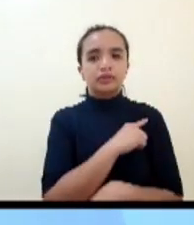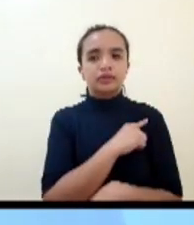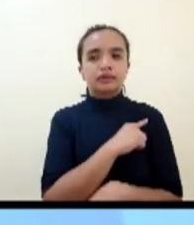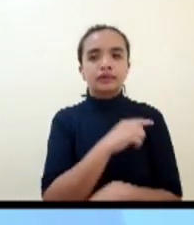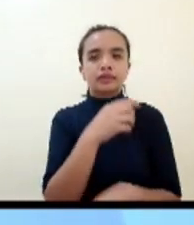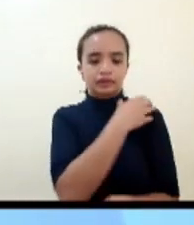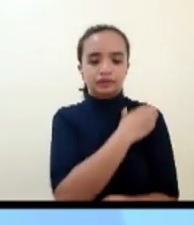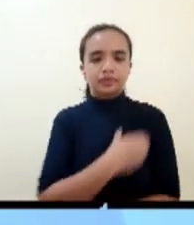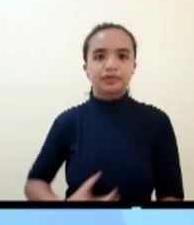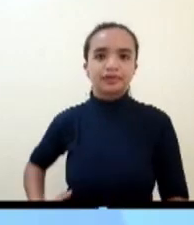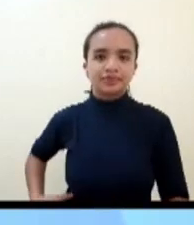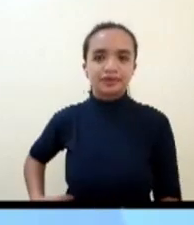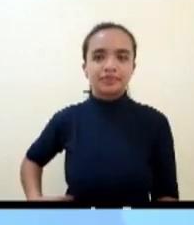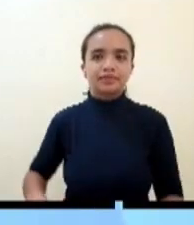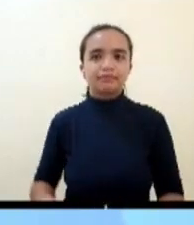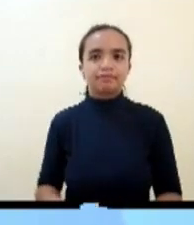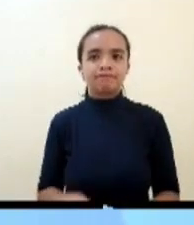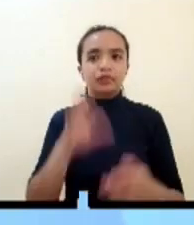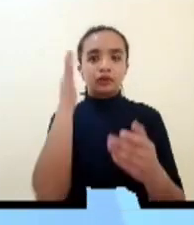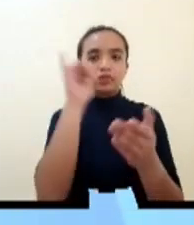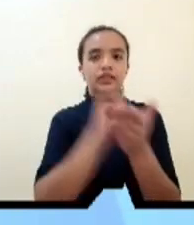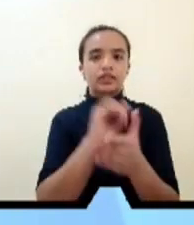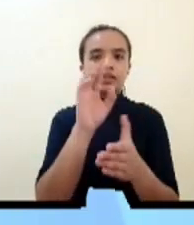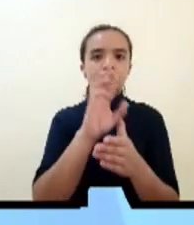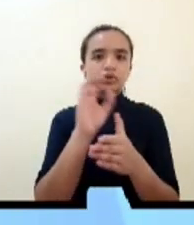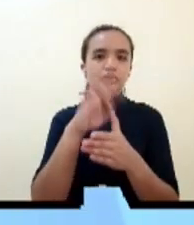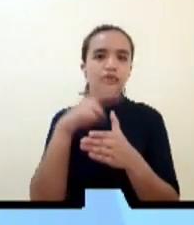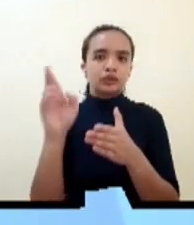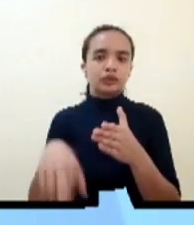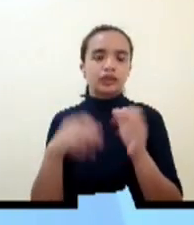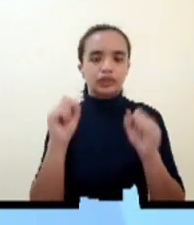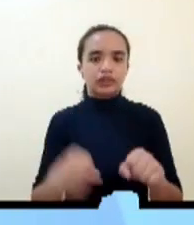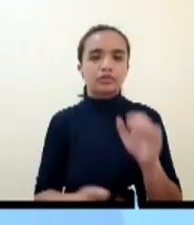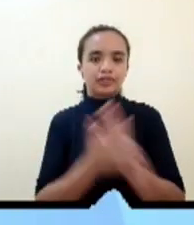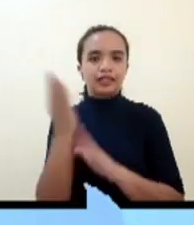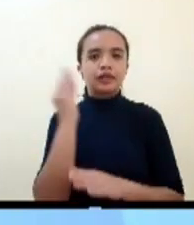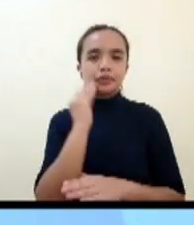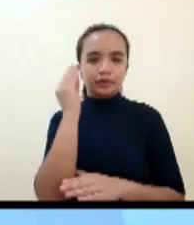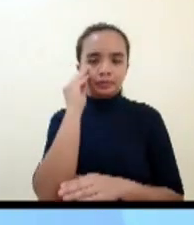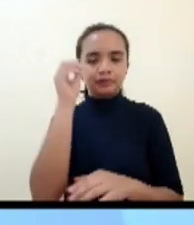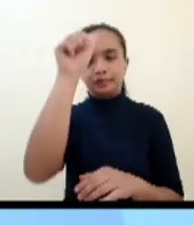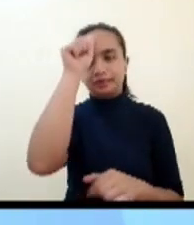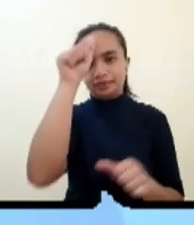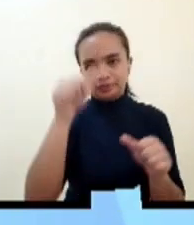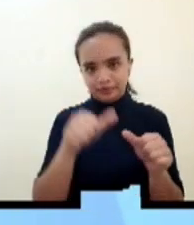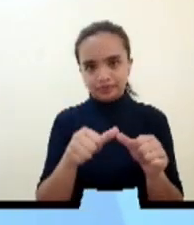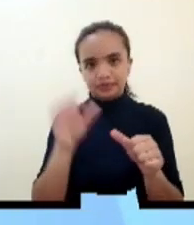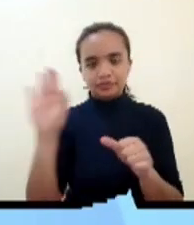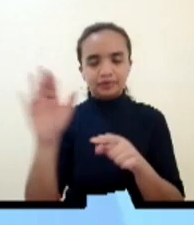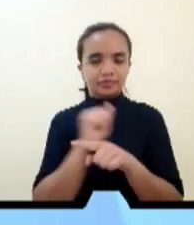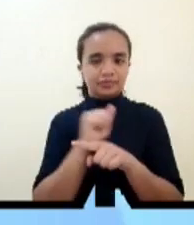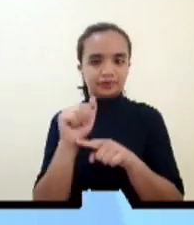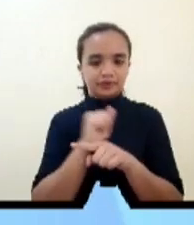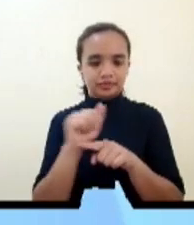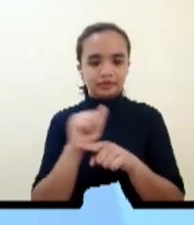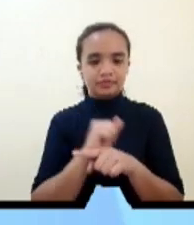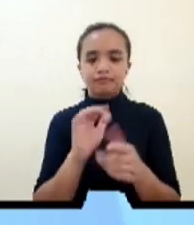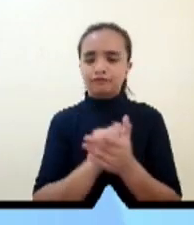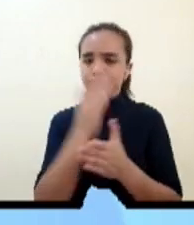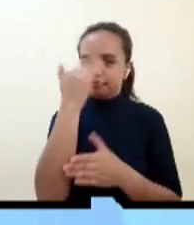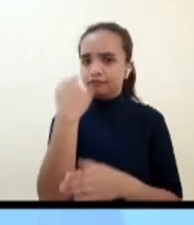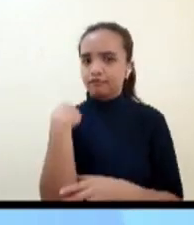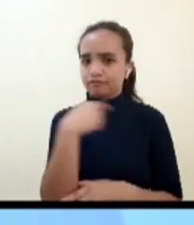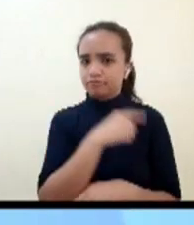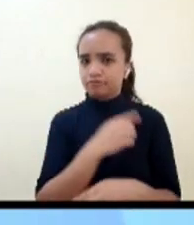para yun ang kanilang output na pwedeng iuwi at siyempre remembrance sila from their training. Kaya natutuwa kami na